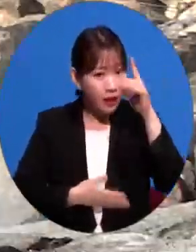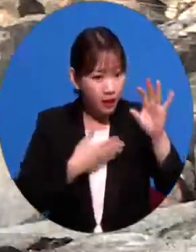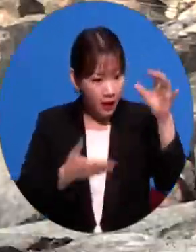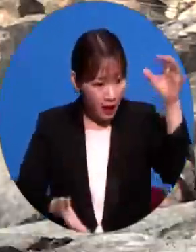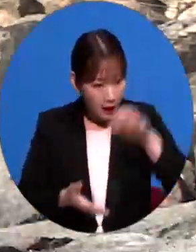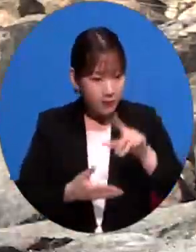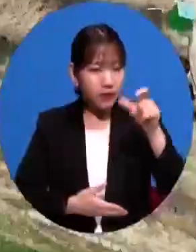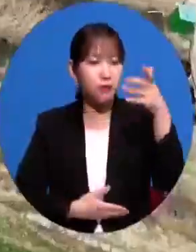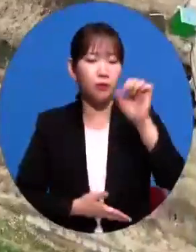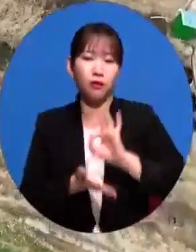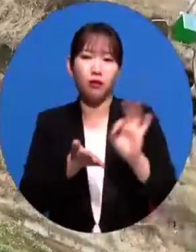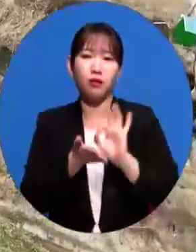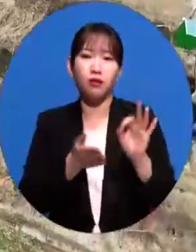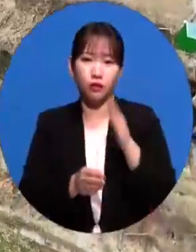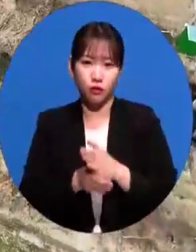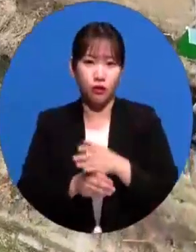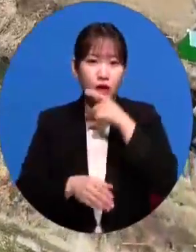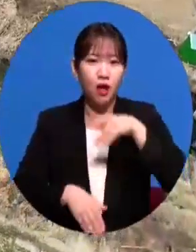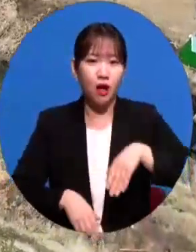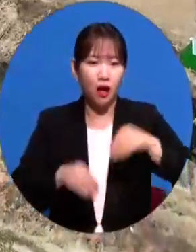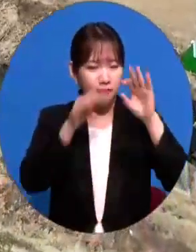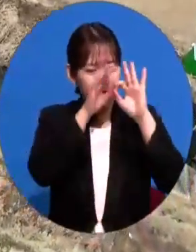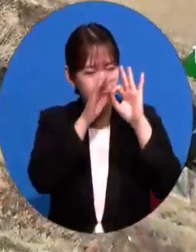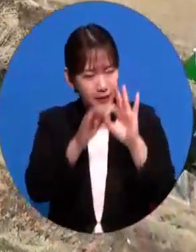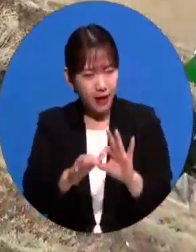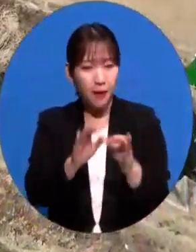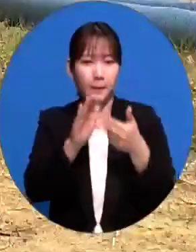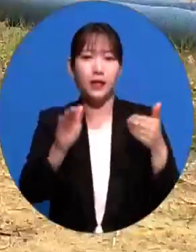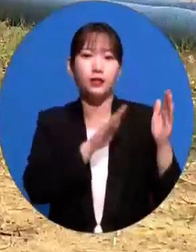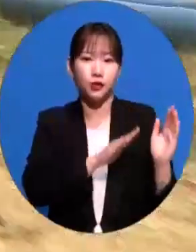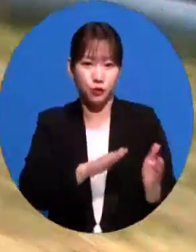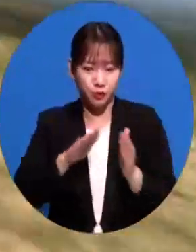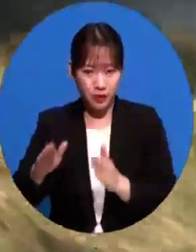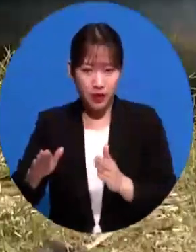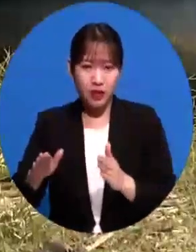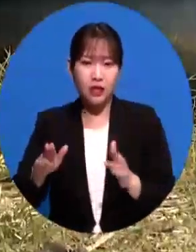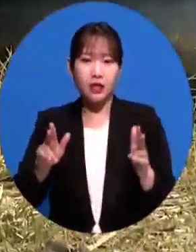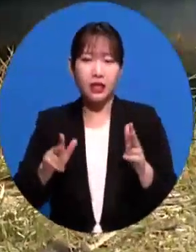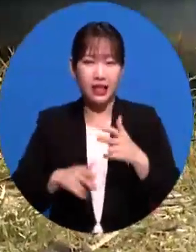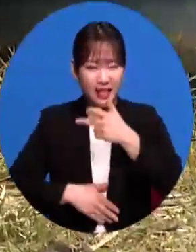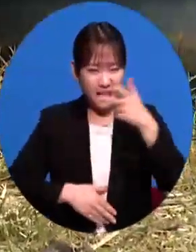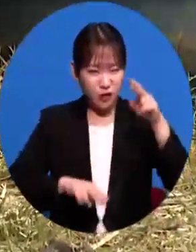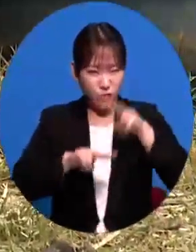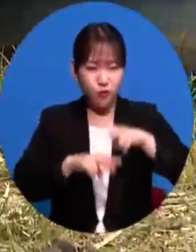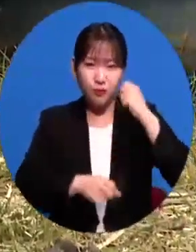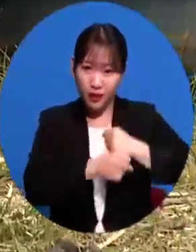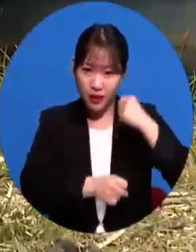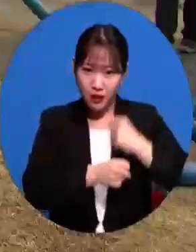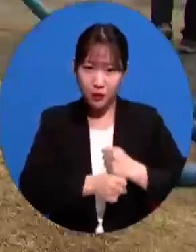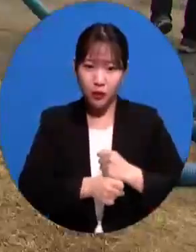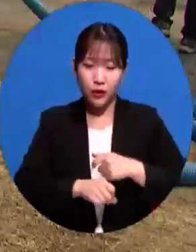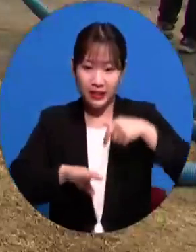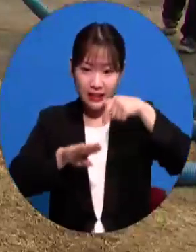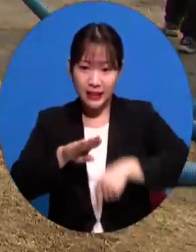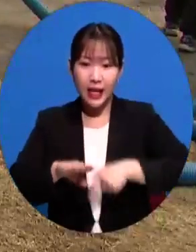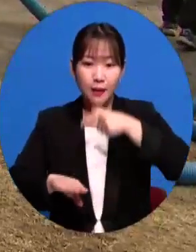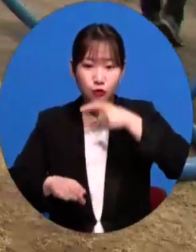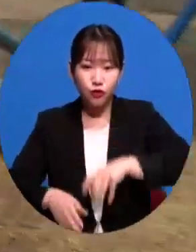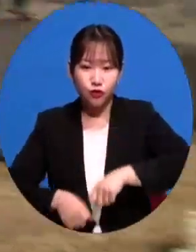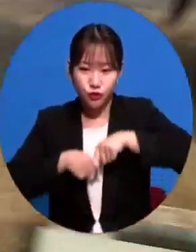사용하고 있는 상황입니다 가뭄 장기화에 대비해 그동안 자제했던 대영 관정을 파고 지하수를 끌어올려